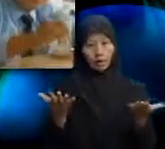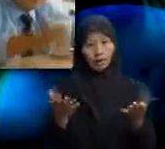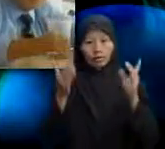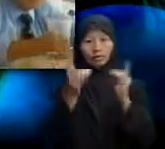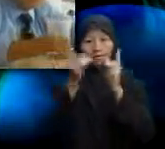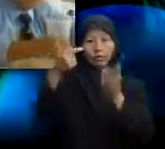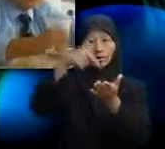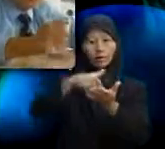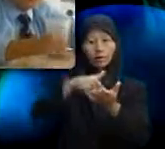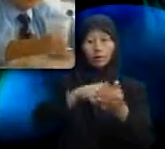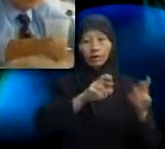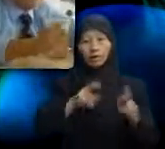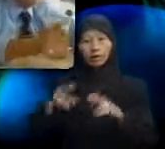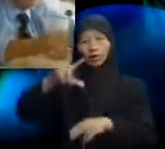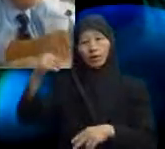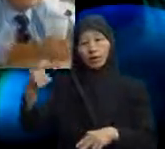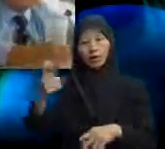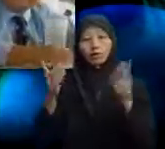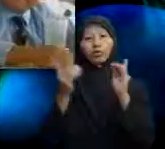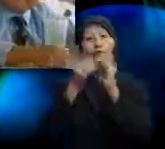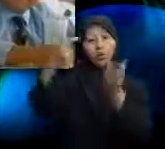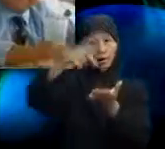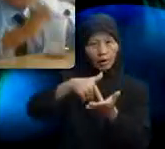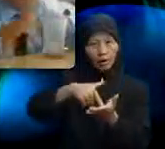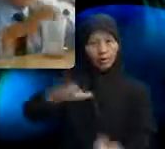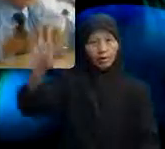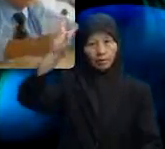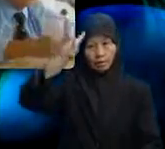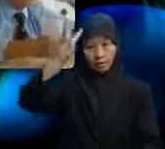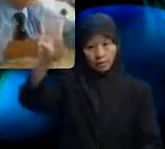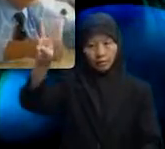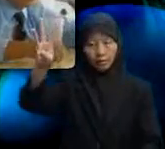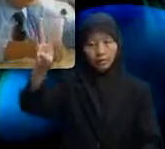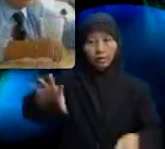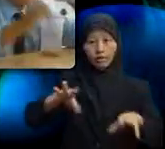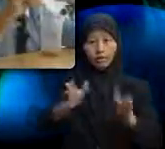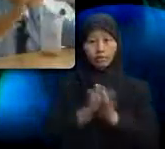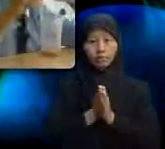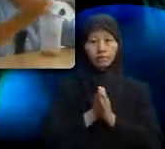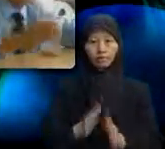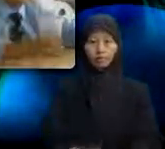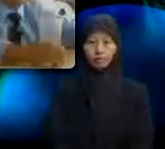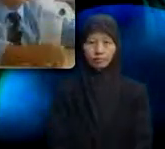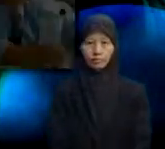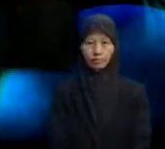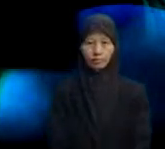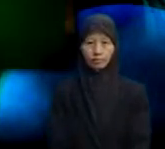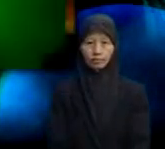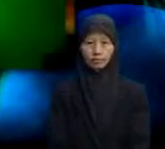Sekian, hingga bertemu lagi dalam rancangan yang lain. Jumpa lagi. Wassalamualaikum warahmatullahi wabarakatuh.